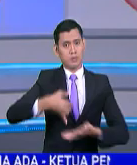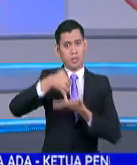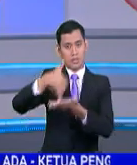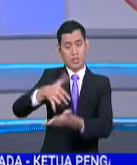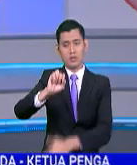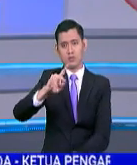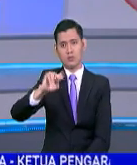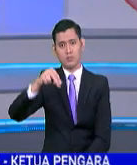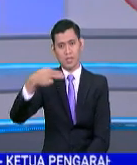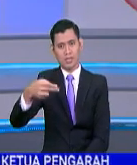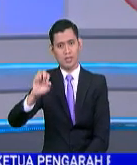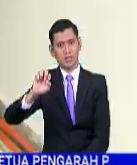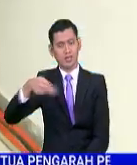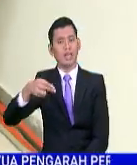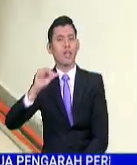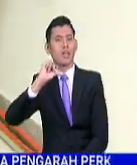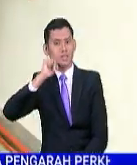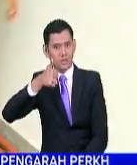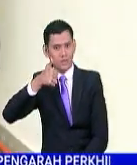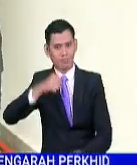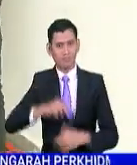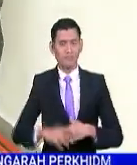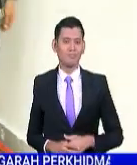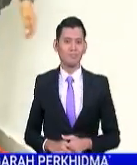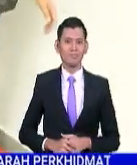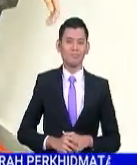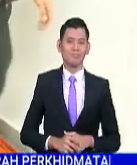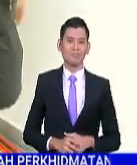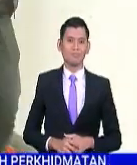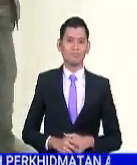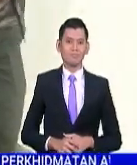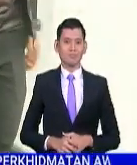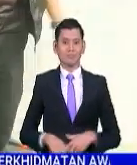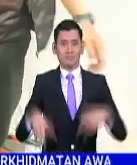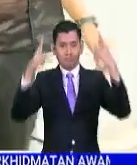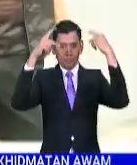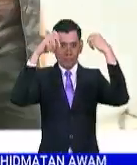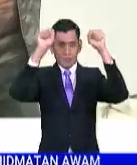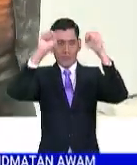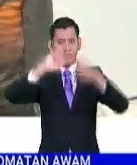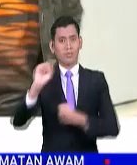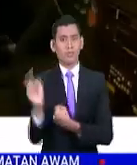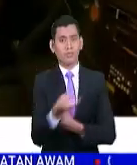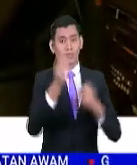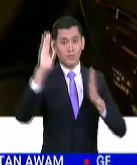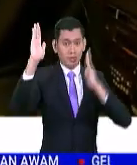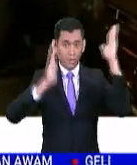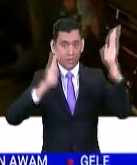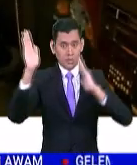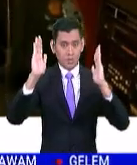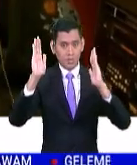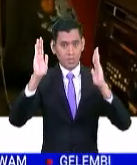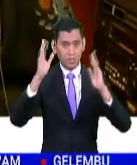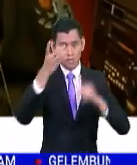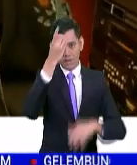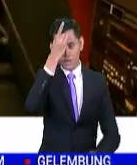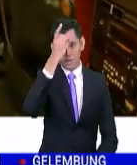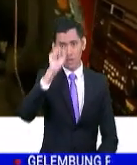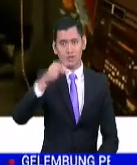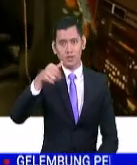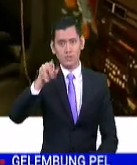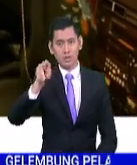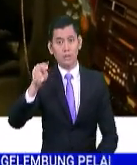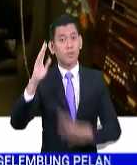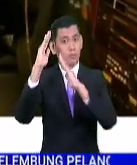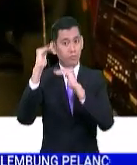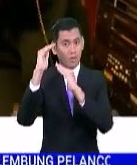esok hai hai Hai presiden konfederasi hoki Malaysia GSM Datuk Sri Subhan